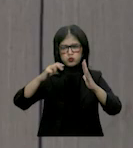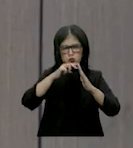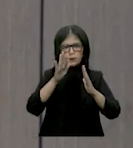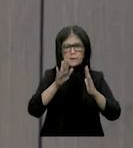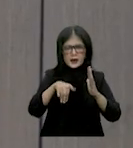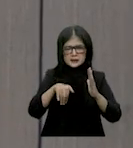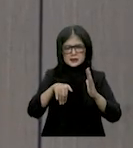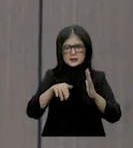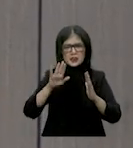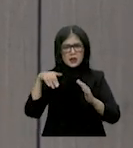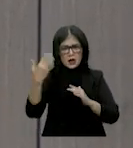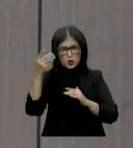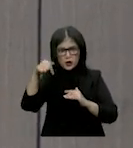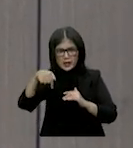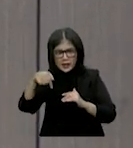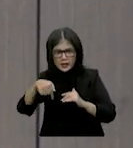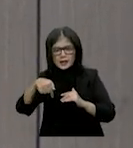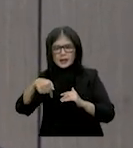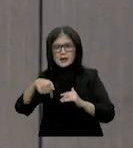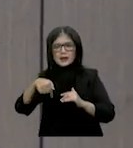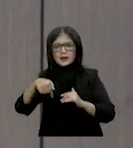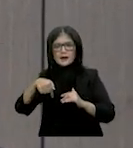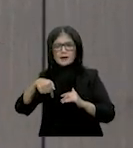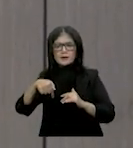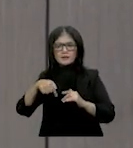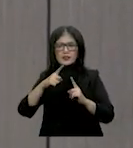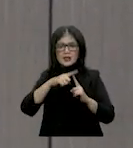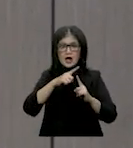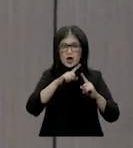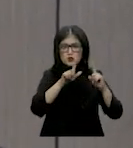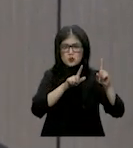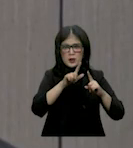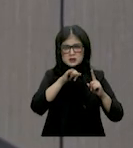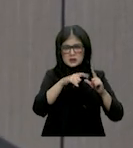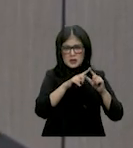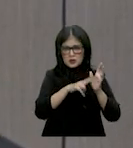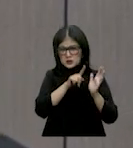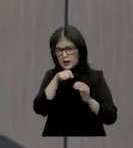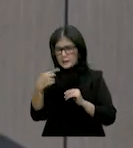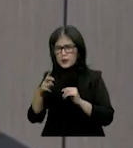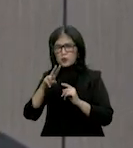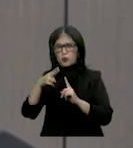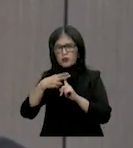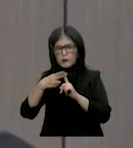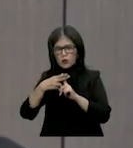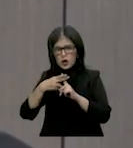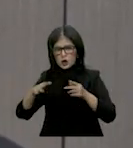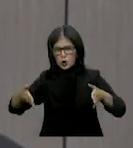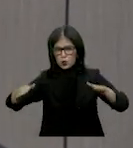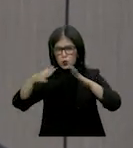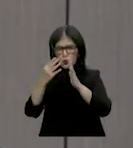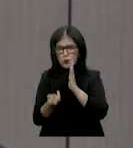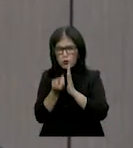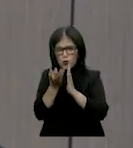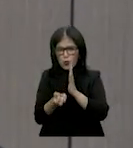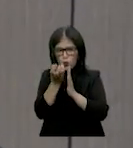ini seetarnya 7 Januari sampai 20 Februari pun ada erupsi gitu Sebetulnya sih sebetulnya itu udah lebih